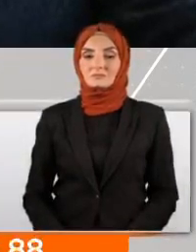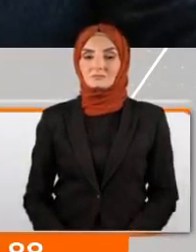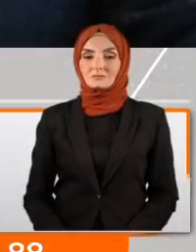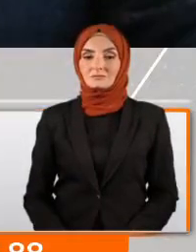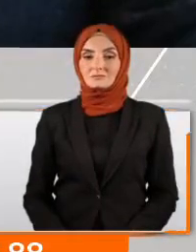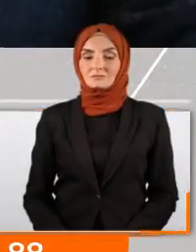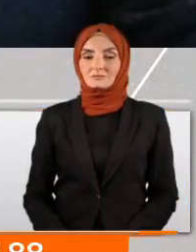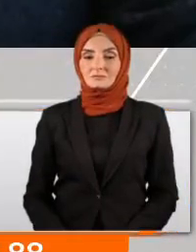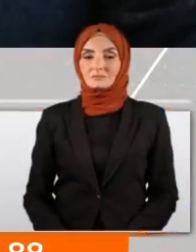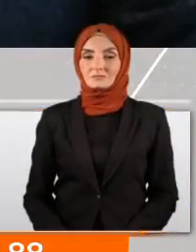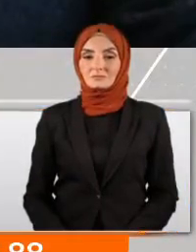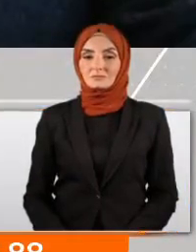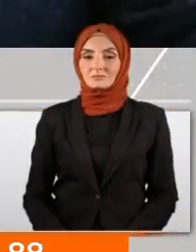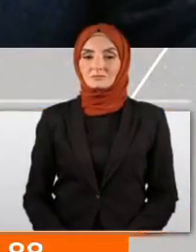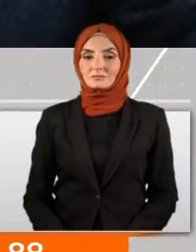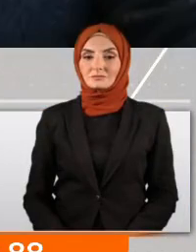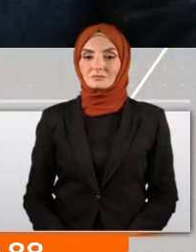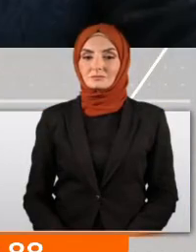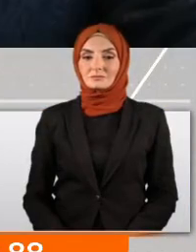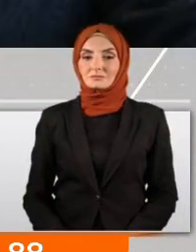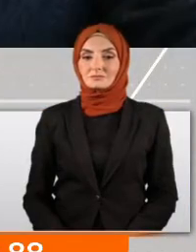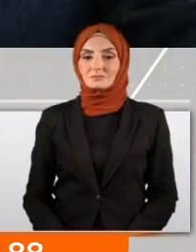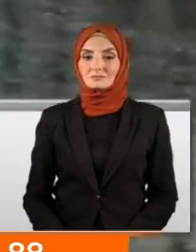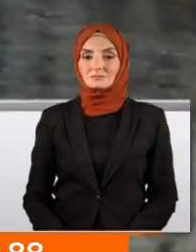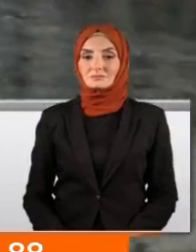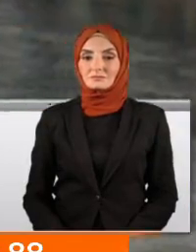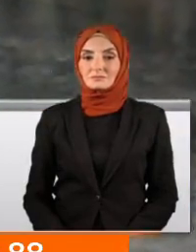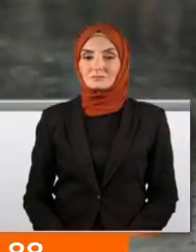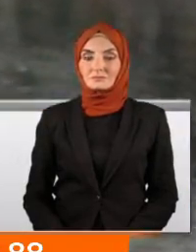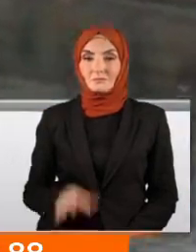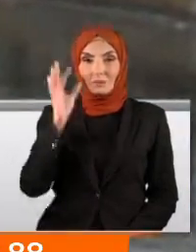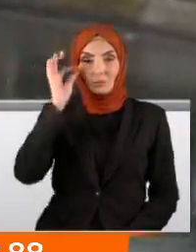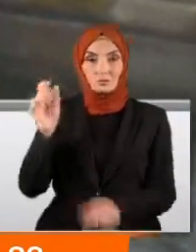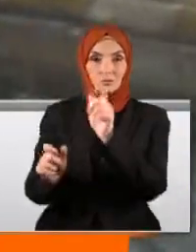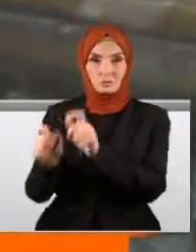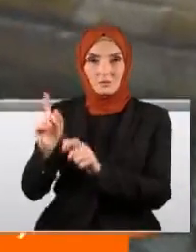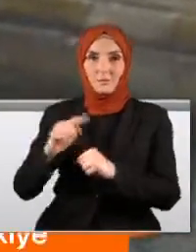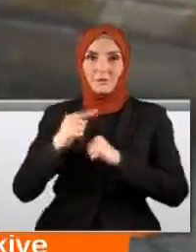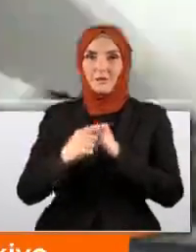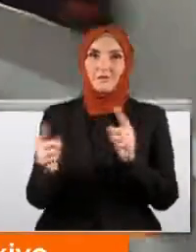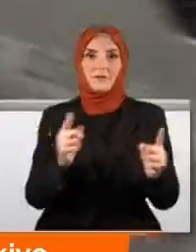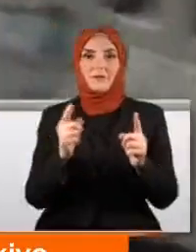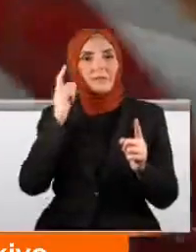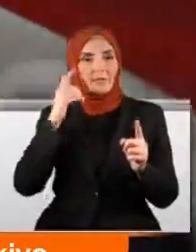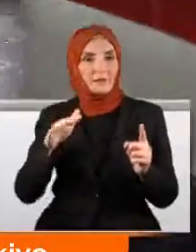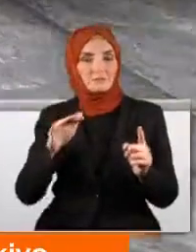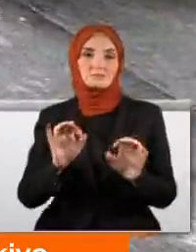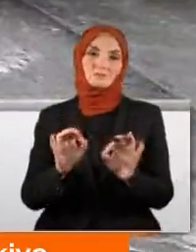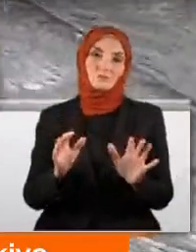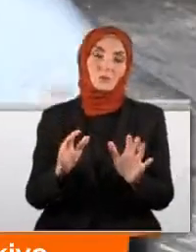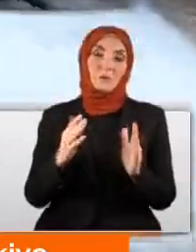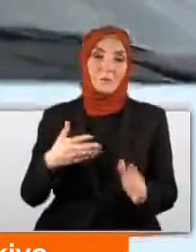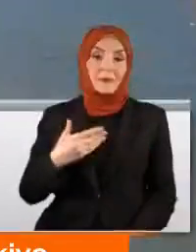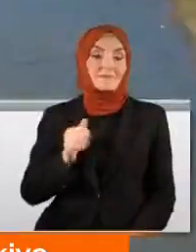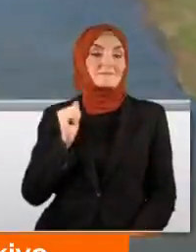gününden itibaren yine 3-4 günlük yağışsız günlere geri döneceğiz. Uzmanların haftalık tahminleri böyle. Ancak en merak edilen